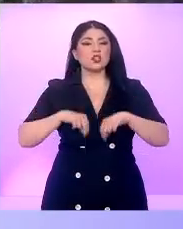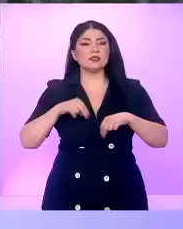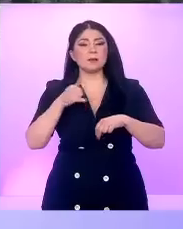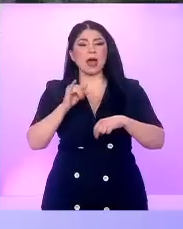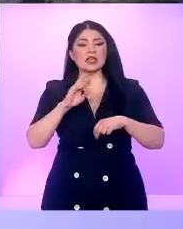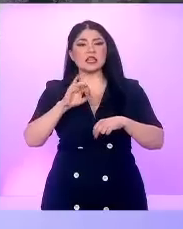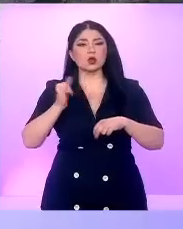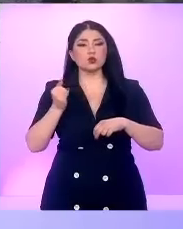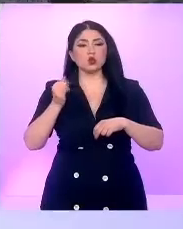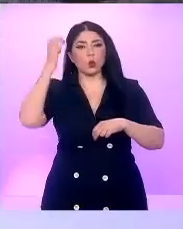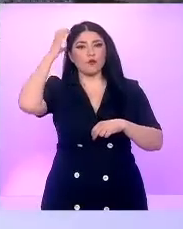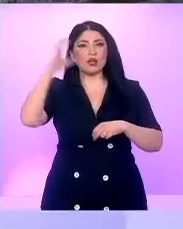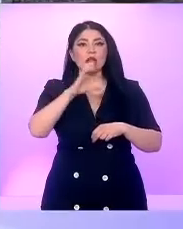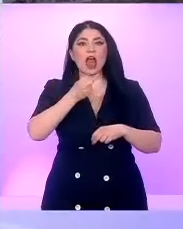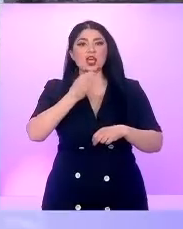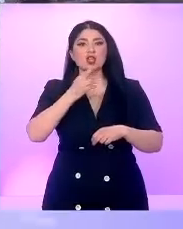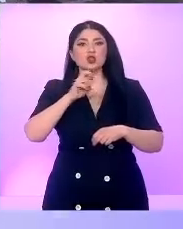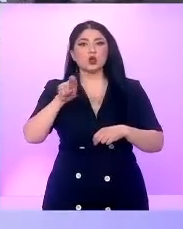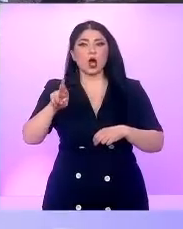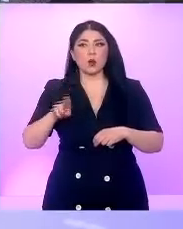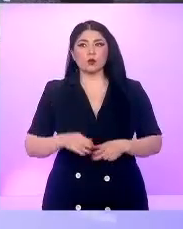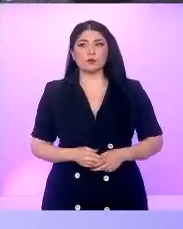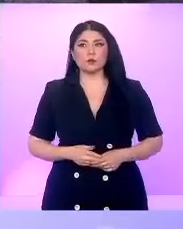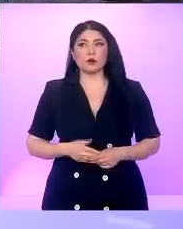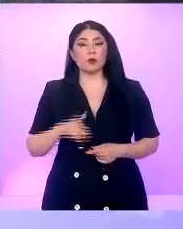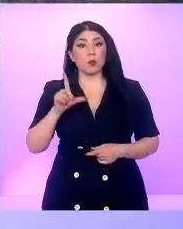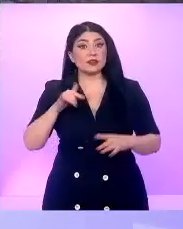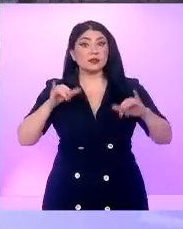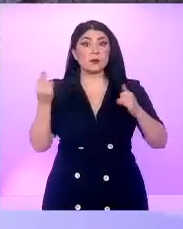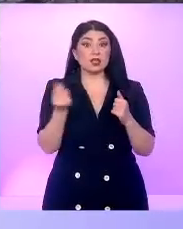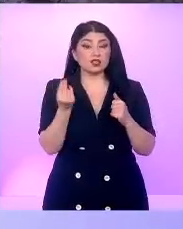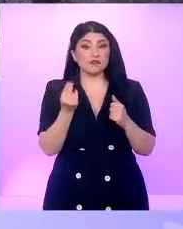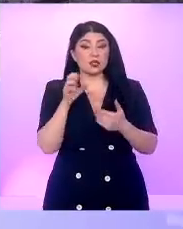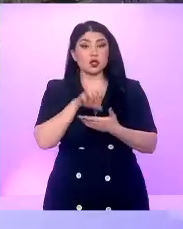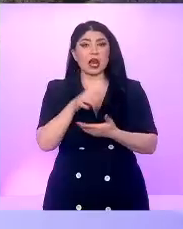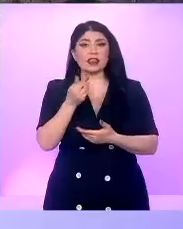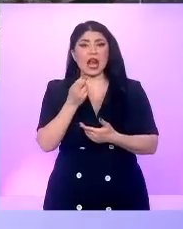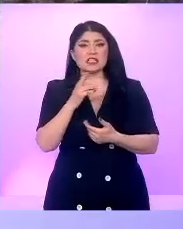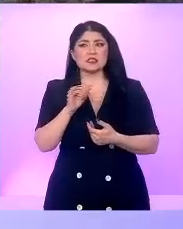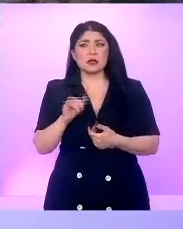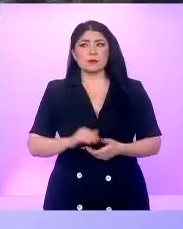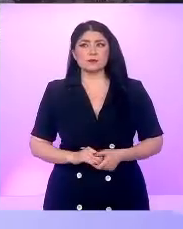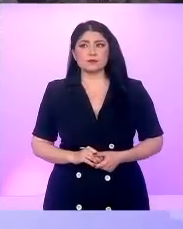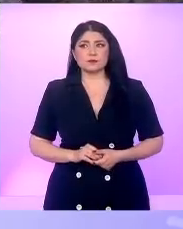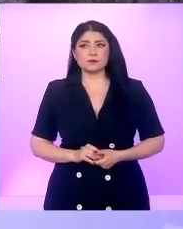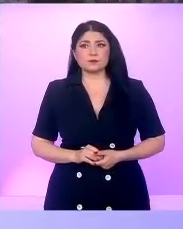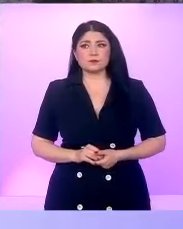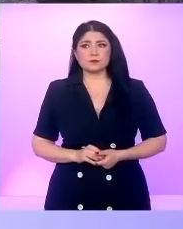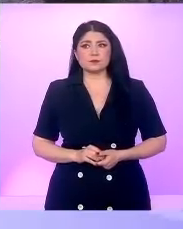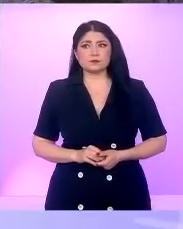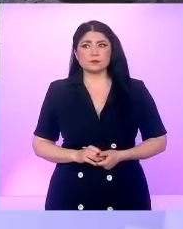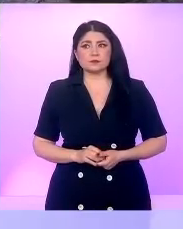Chișinău. Faptul că se poate întâmpla ceva în Transnistria e mai curând un detonator.